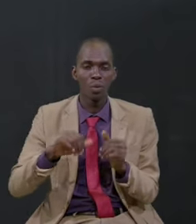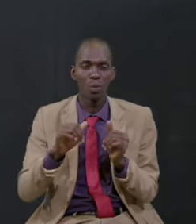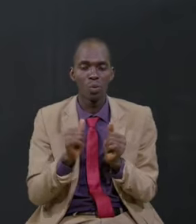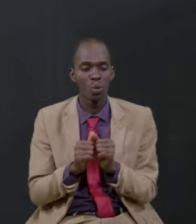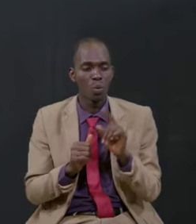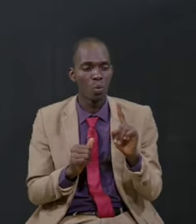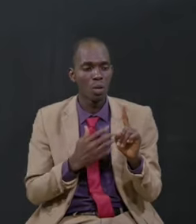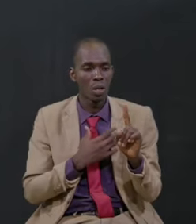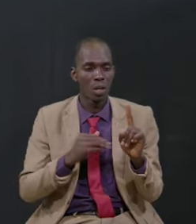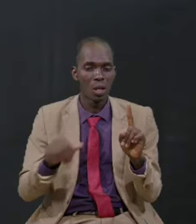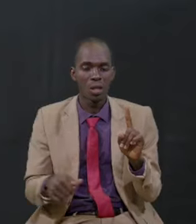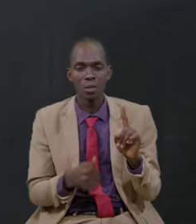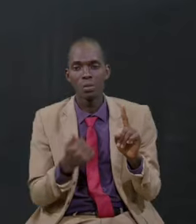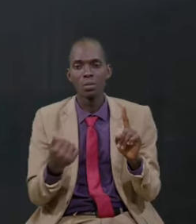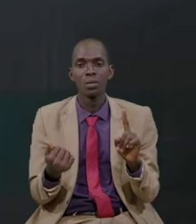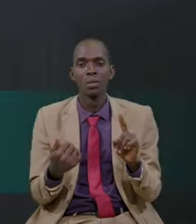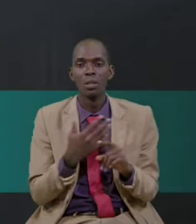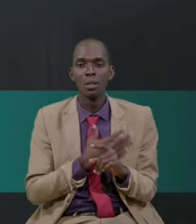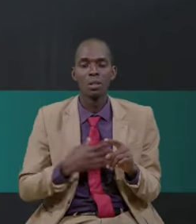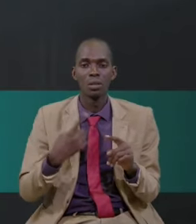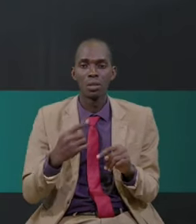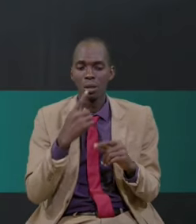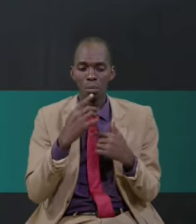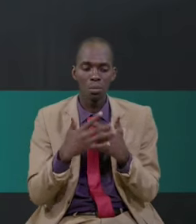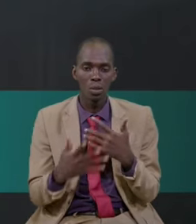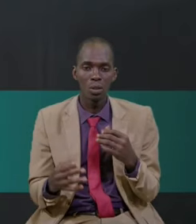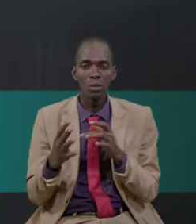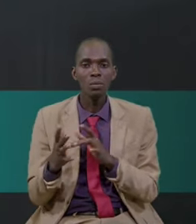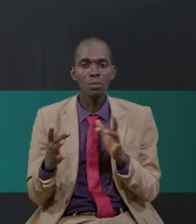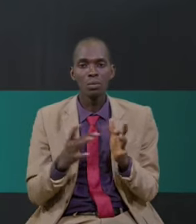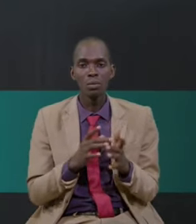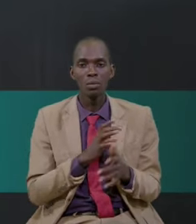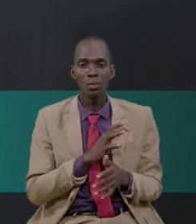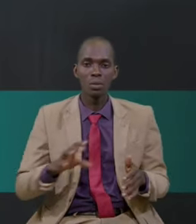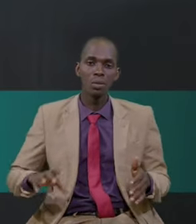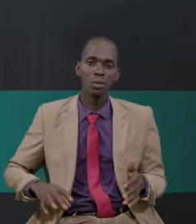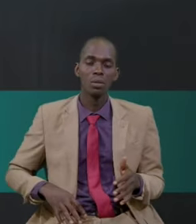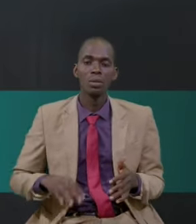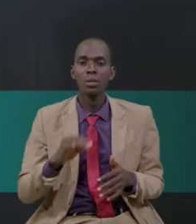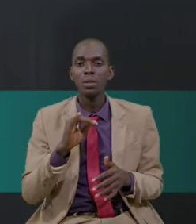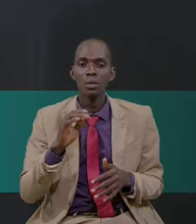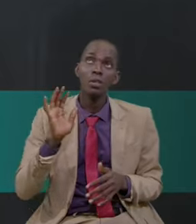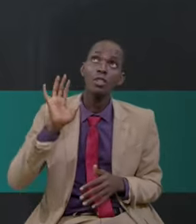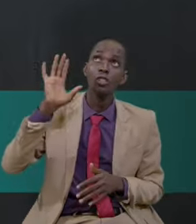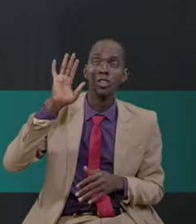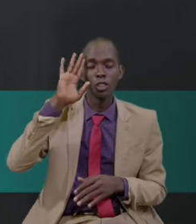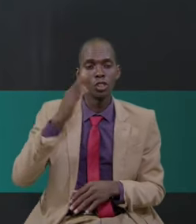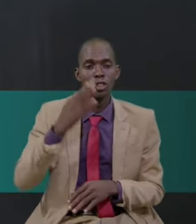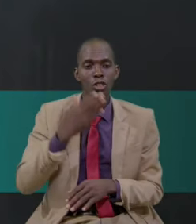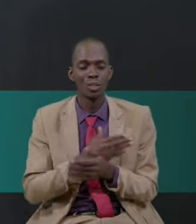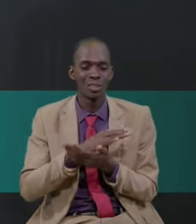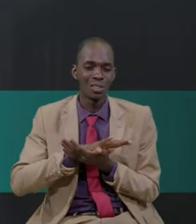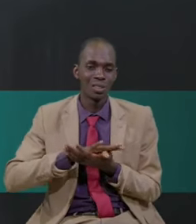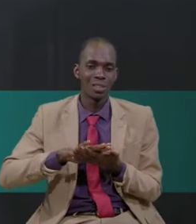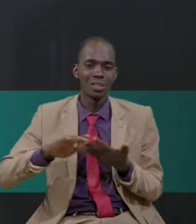nous sommes en communion les uns avec les autres, avec les uns les autres, mutuellement en communion, le sang de Jésus,